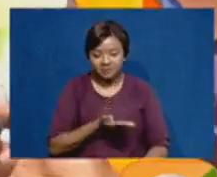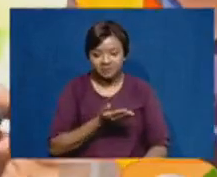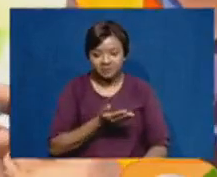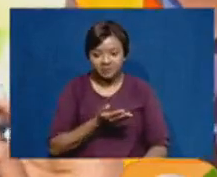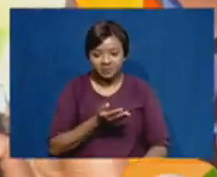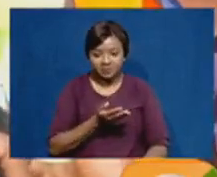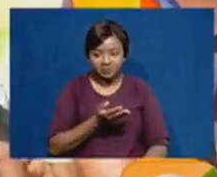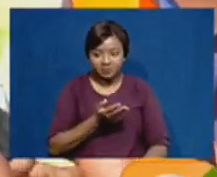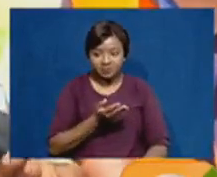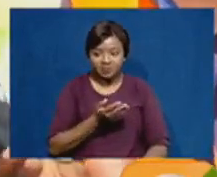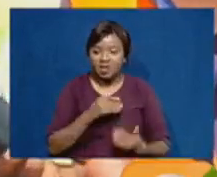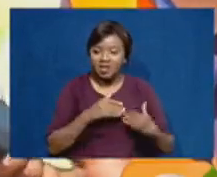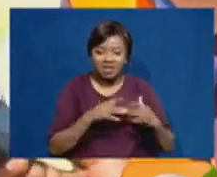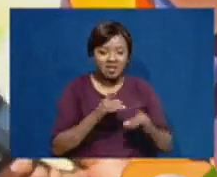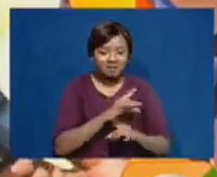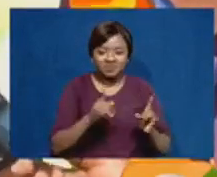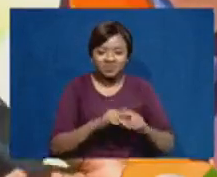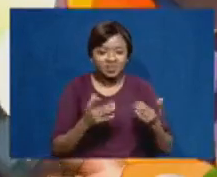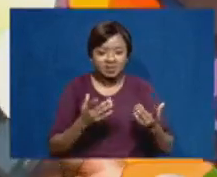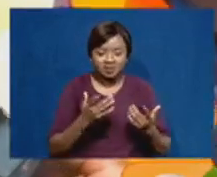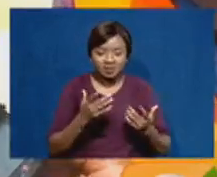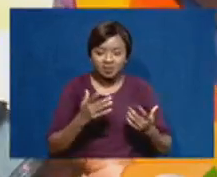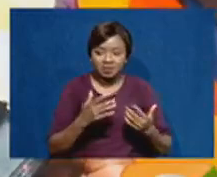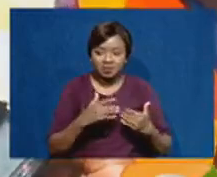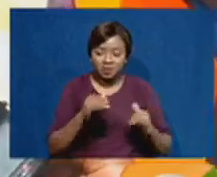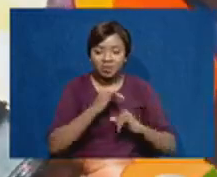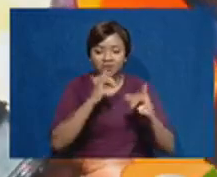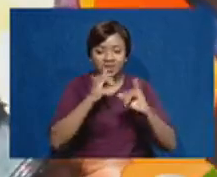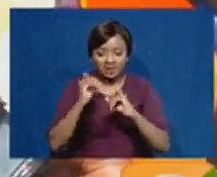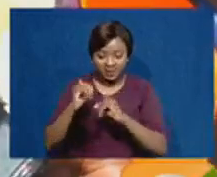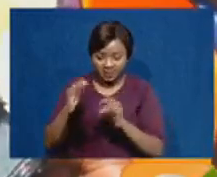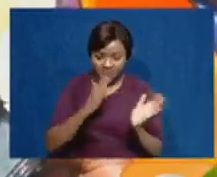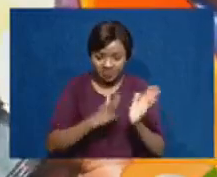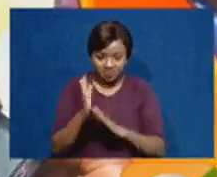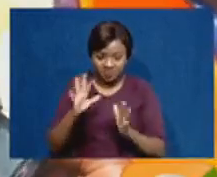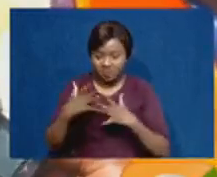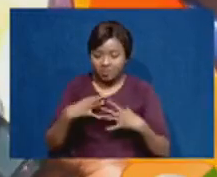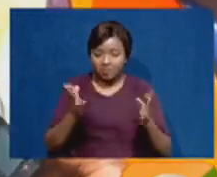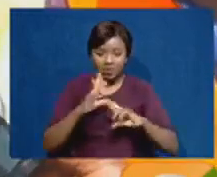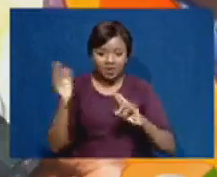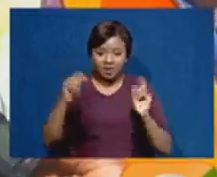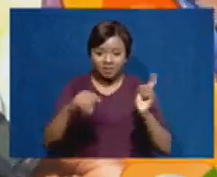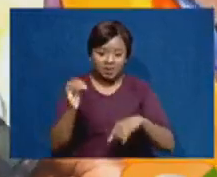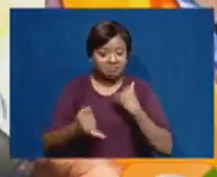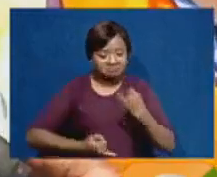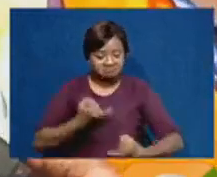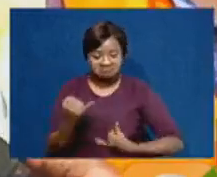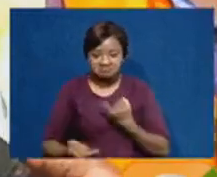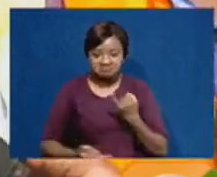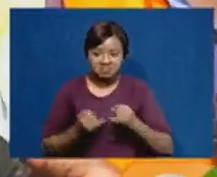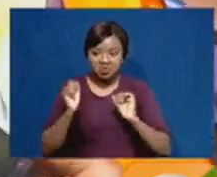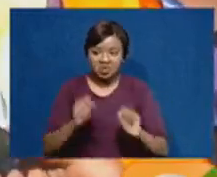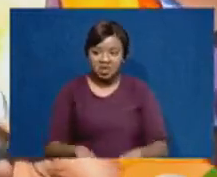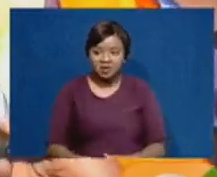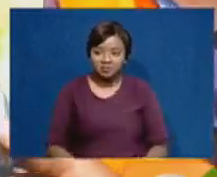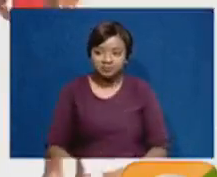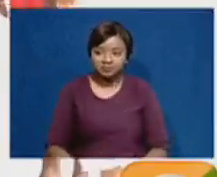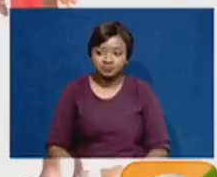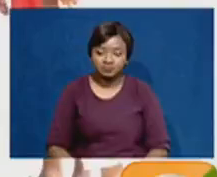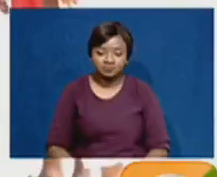wazi kila mahali ambapo kuwa occupied, ili tutengeneze room kwa watu ambao watakuja, kila mtu apate space ya